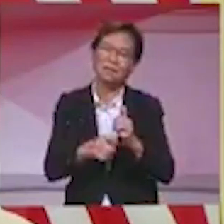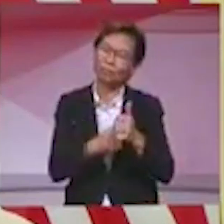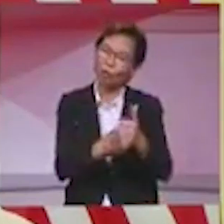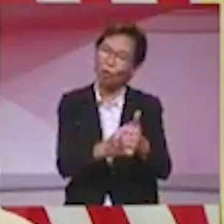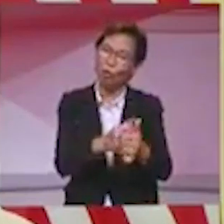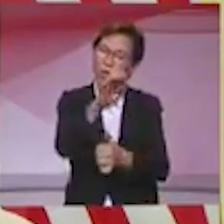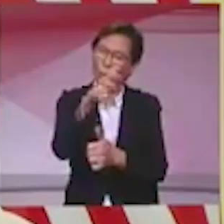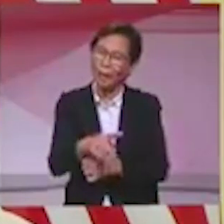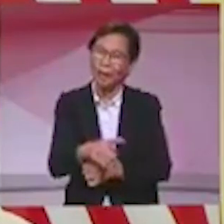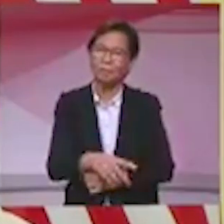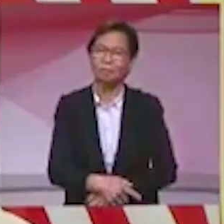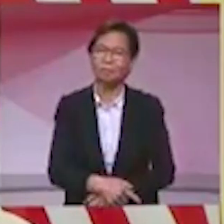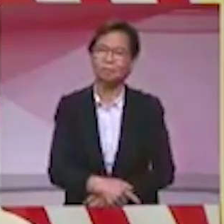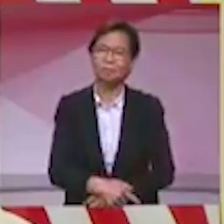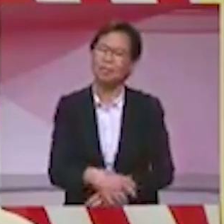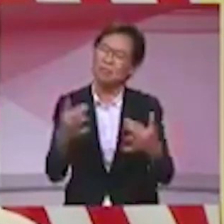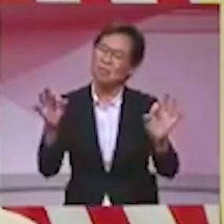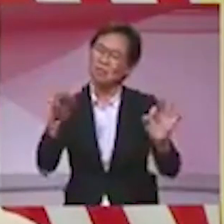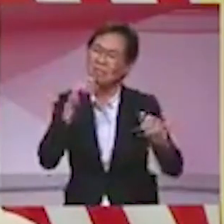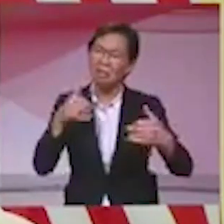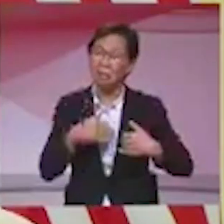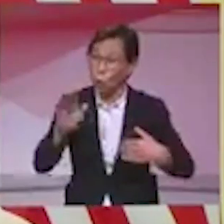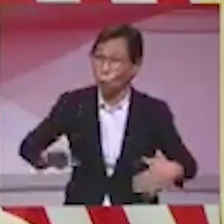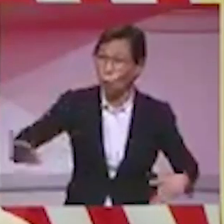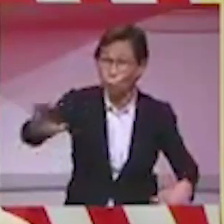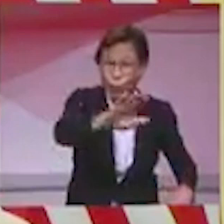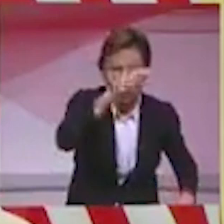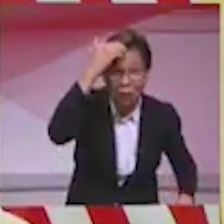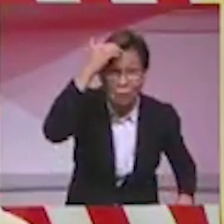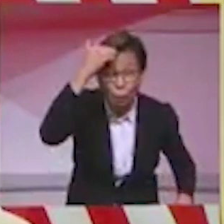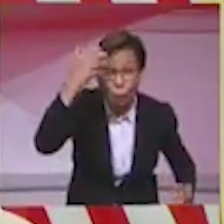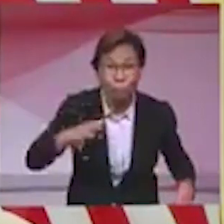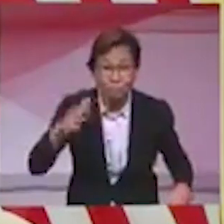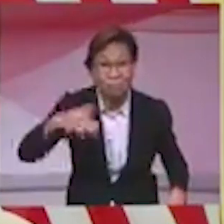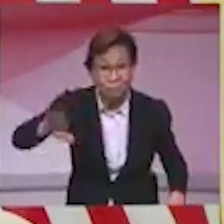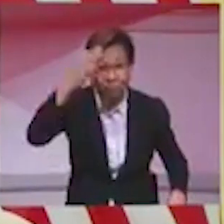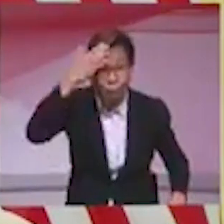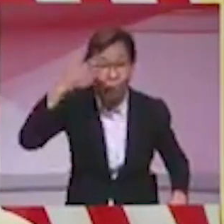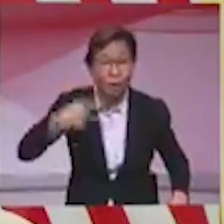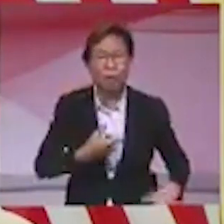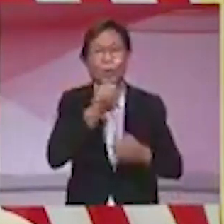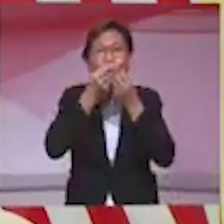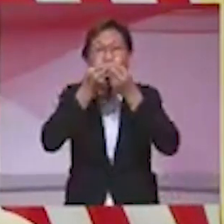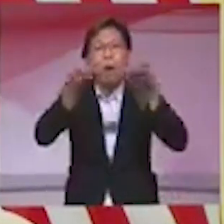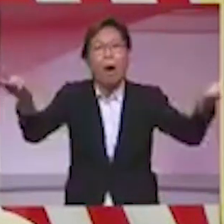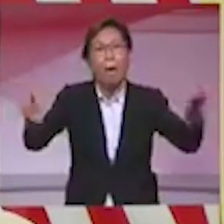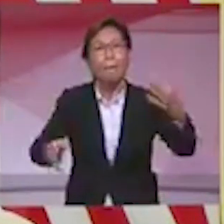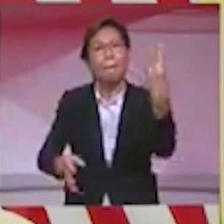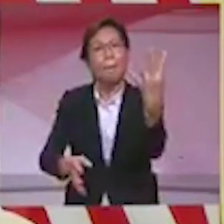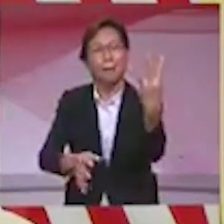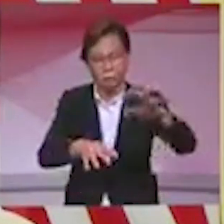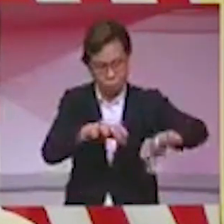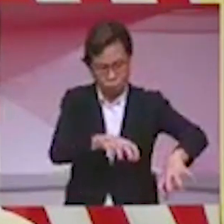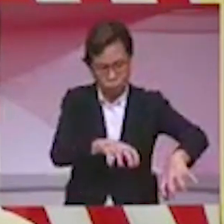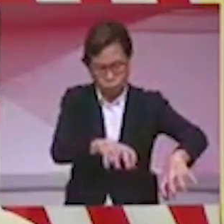Hai seperti yang contoh hadits sedia maklum bahwa kita telah pun mengumkan empat daerah